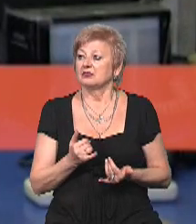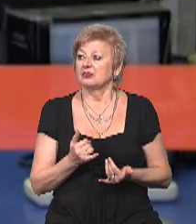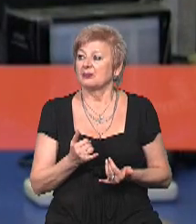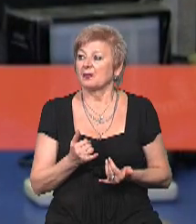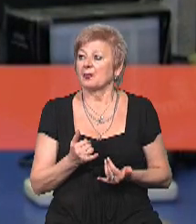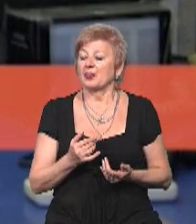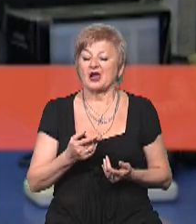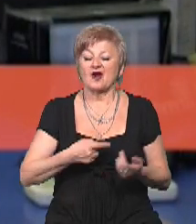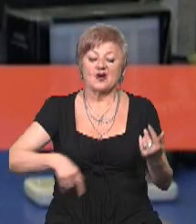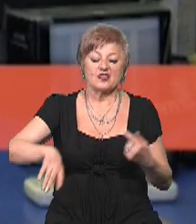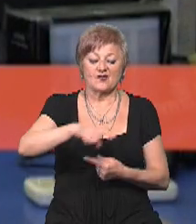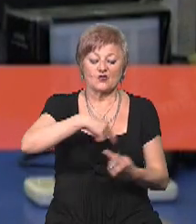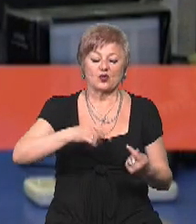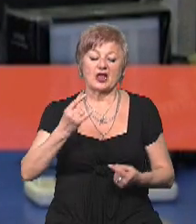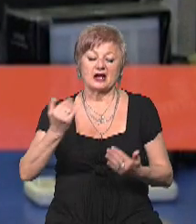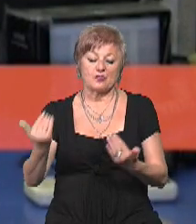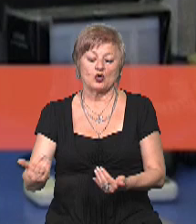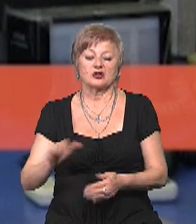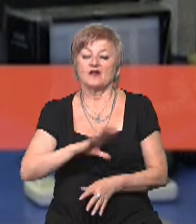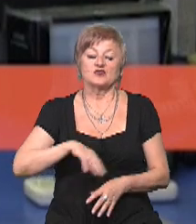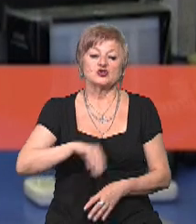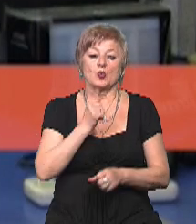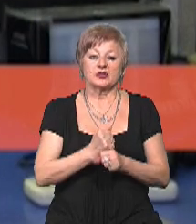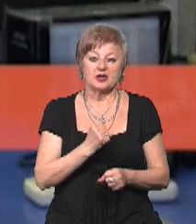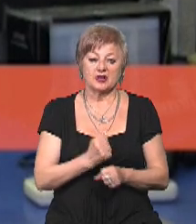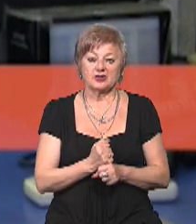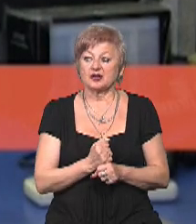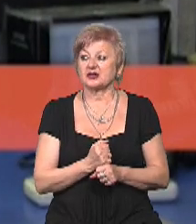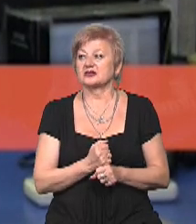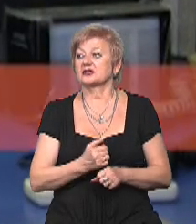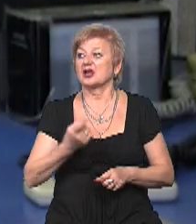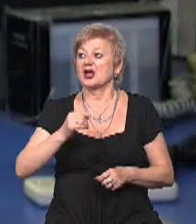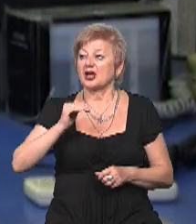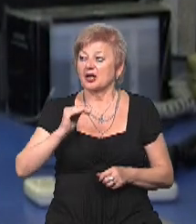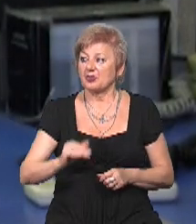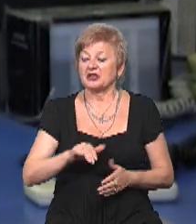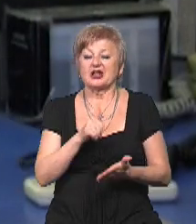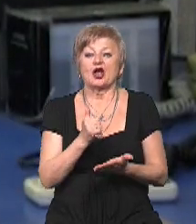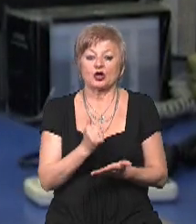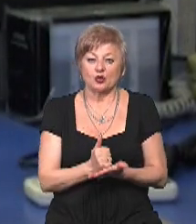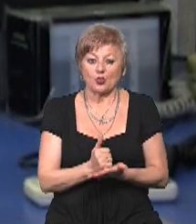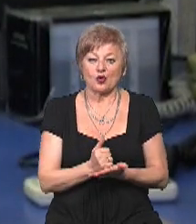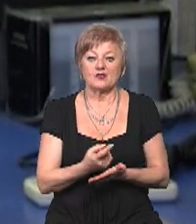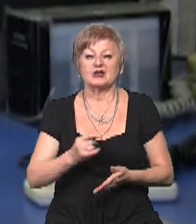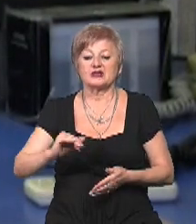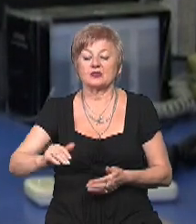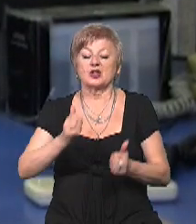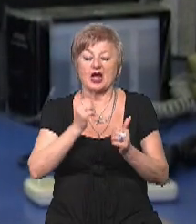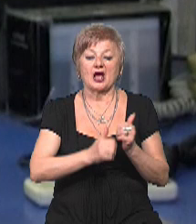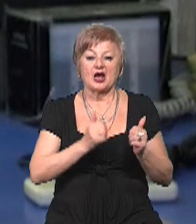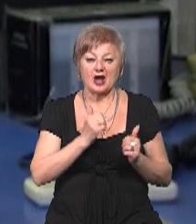навколо дитини. Все робиться для того, щоб дитина – це особистість, дитина – головна, дитина, кожна дитина